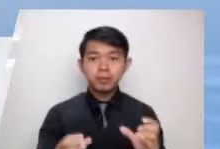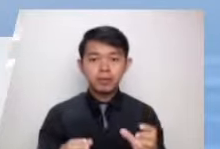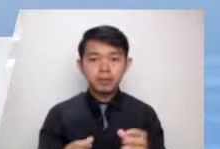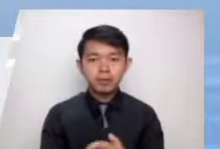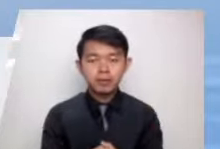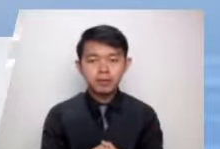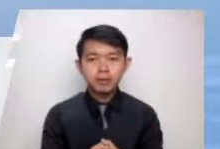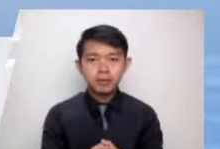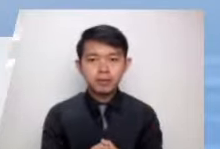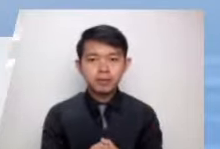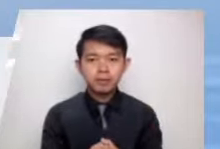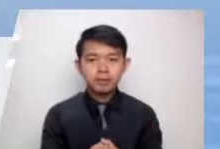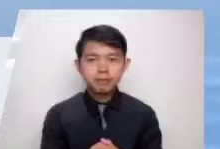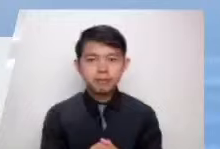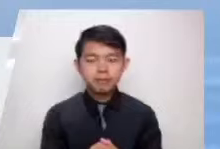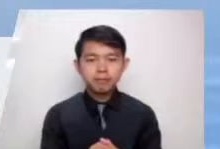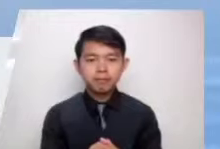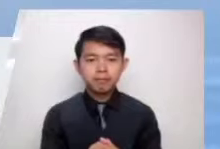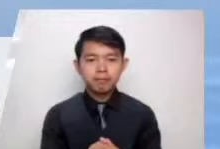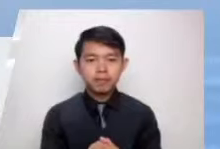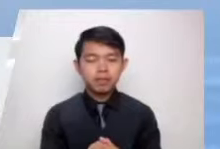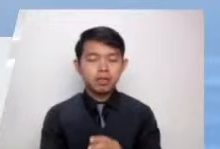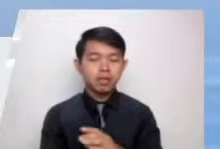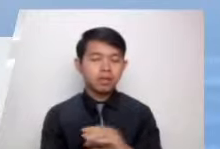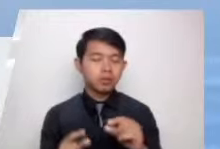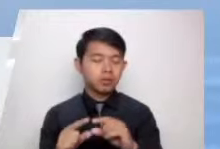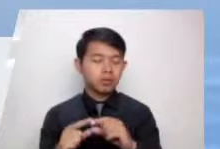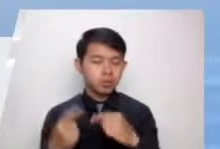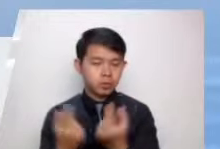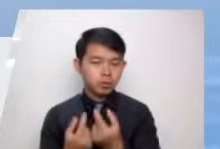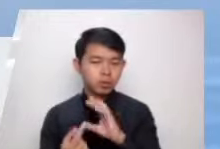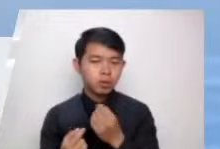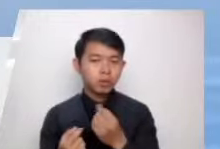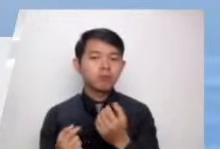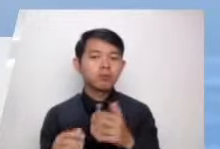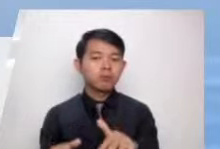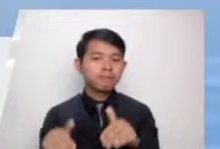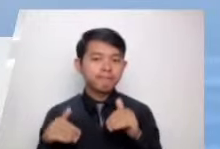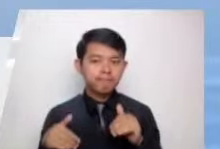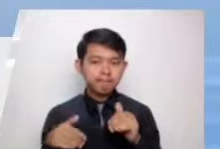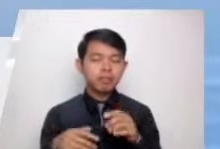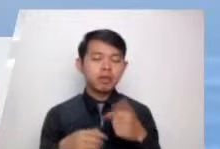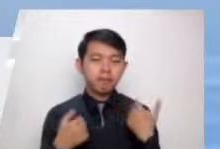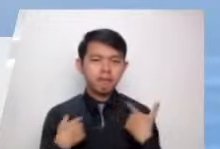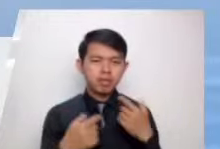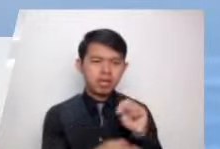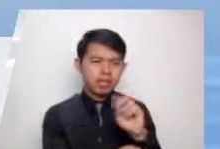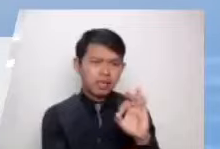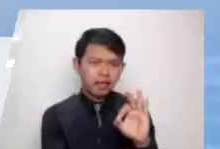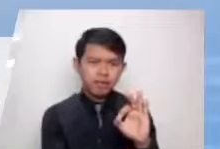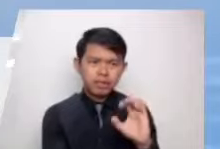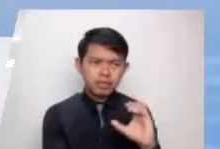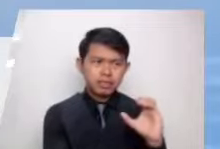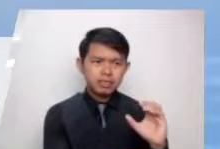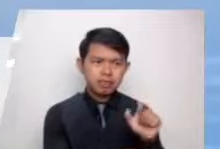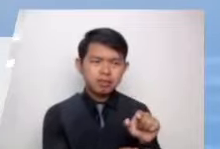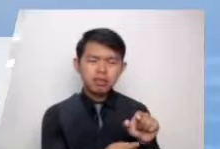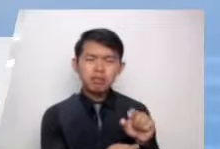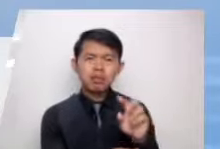third party na nag-withdraw. At yun po, in fact po, ang nagkakahalaga yung NFCC nila na mga more or less 20 billion